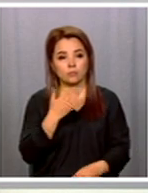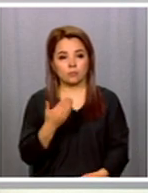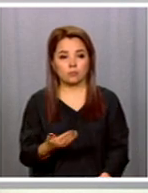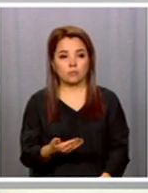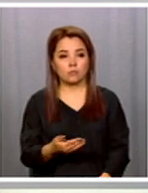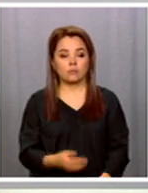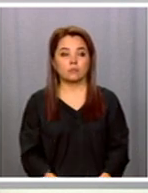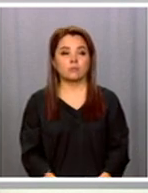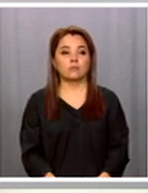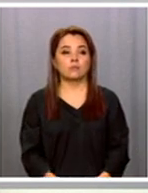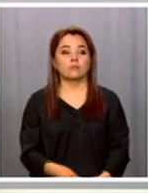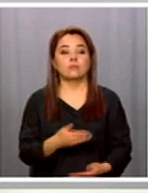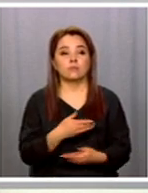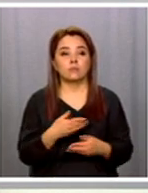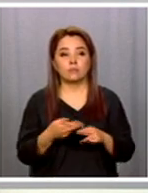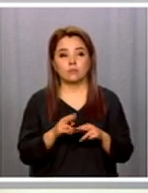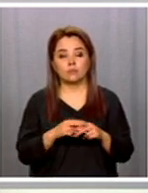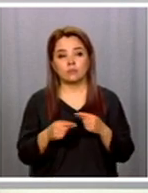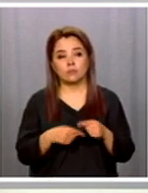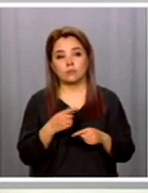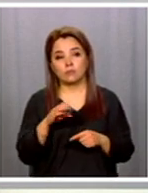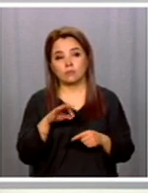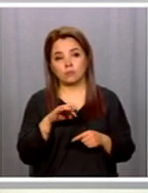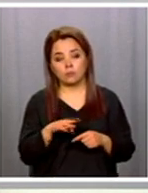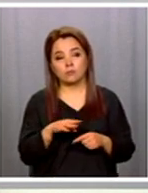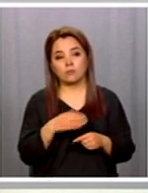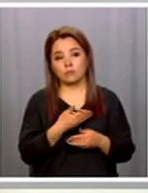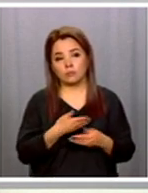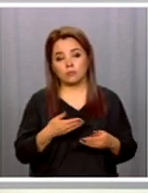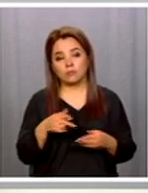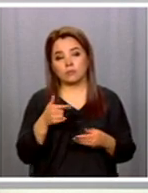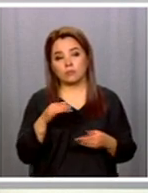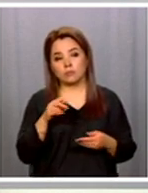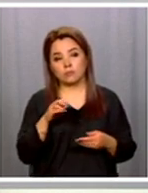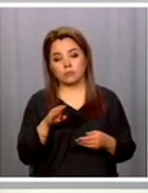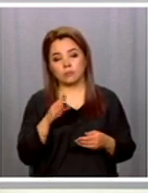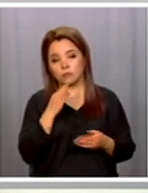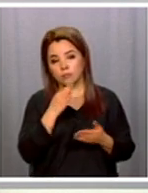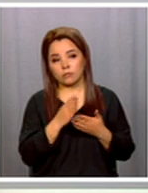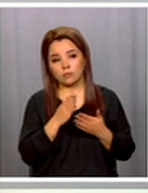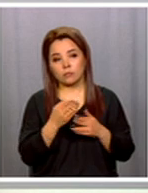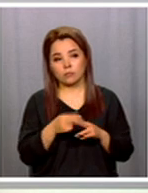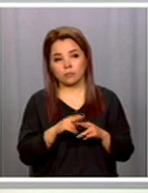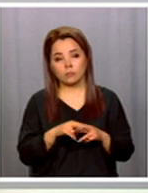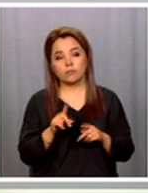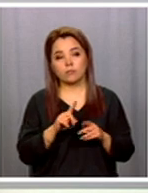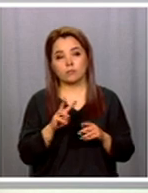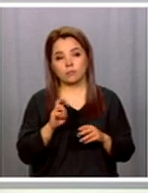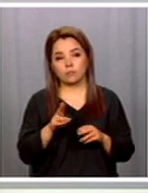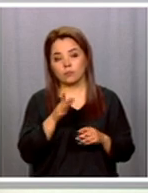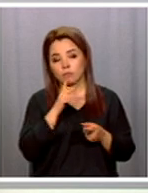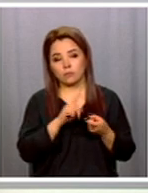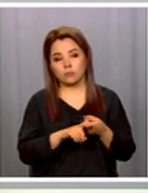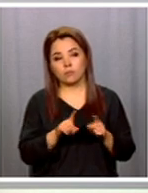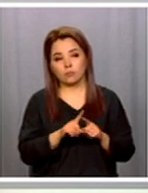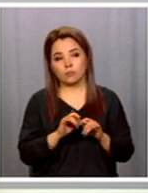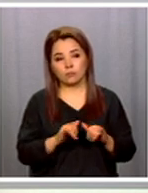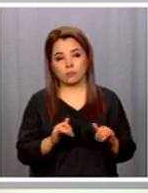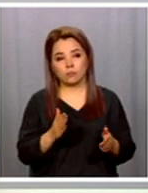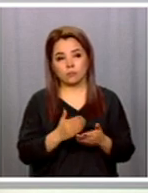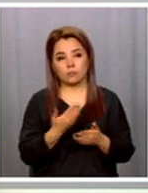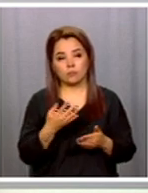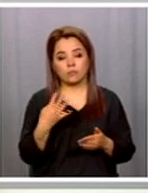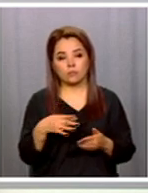Жыныссыз ұрпақ ол спорофит, ал жынысты ұрпақ ол гаметофит. Мүктерде гаметофитті кезең басым болатын болса, ал